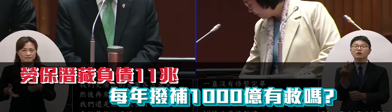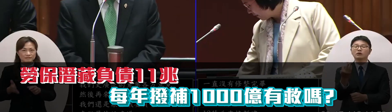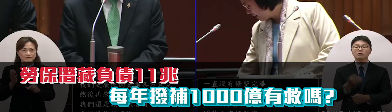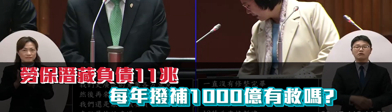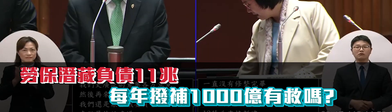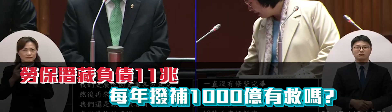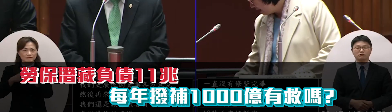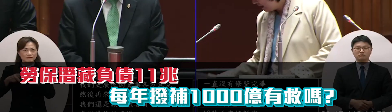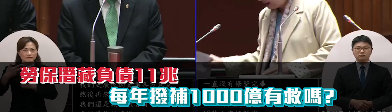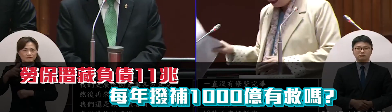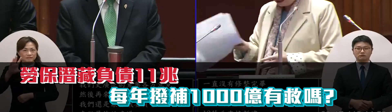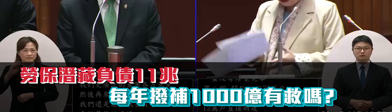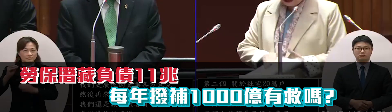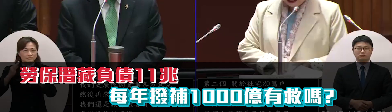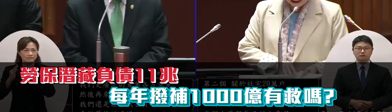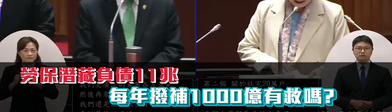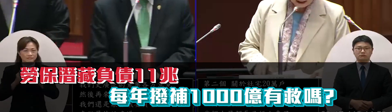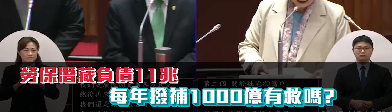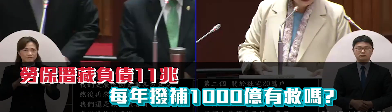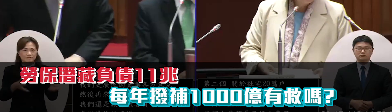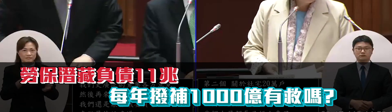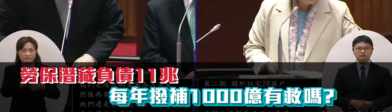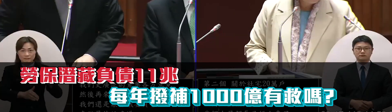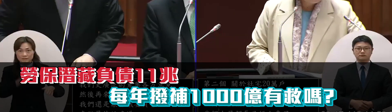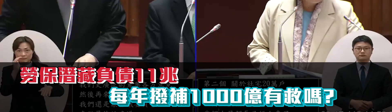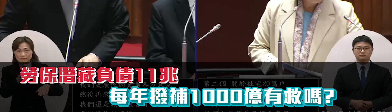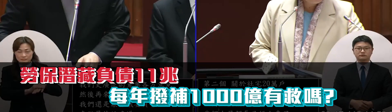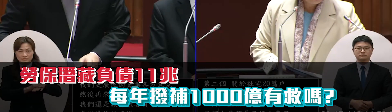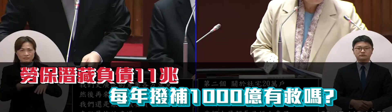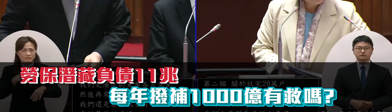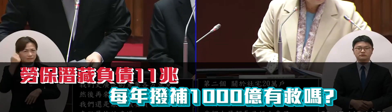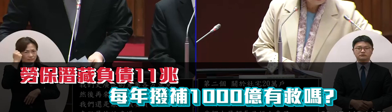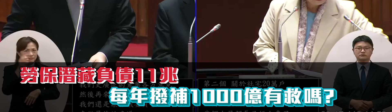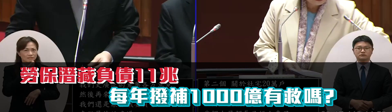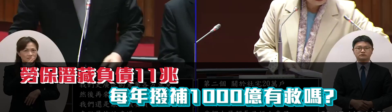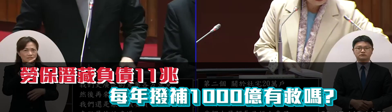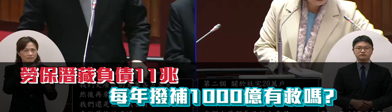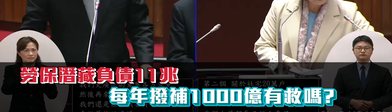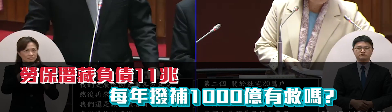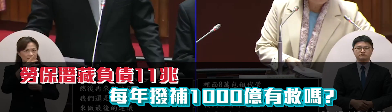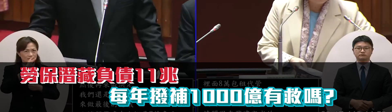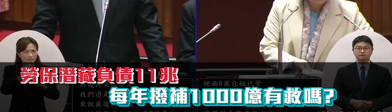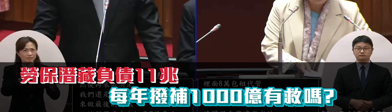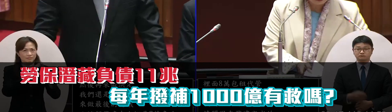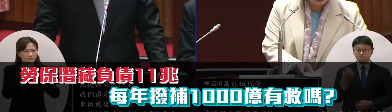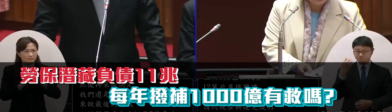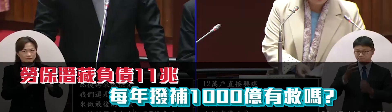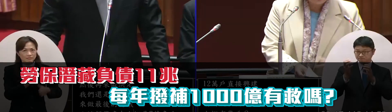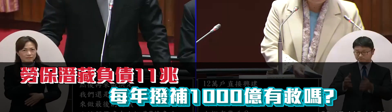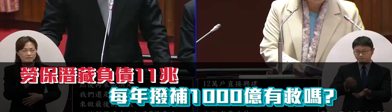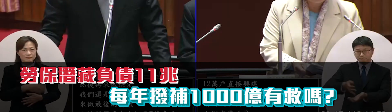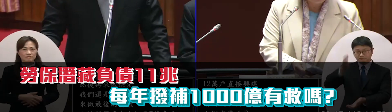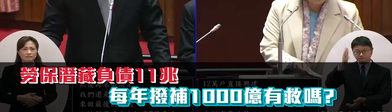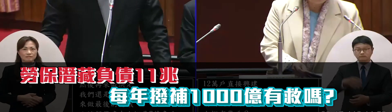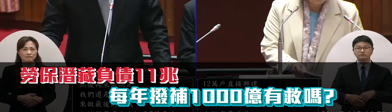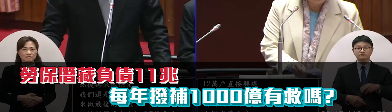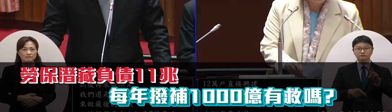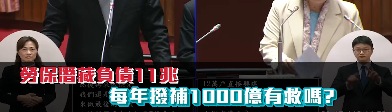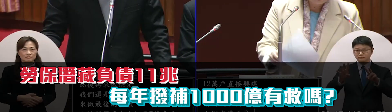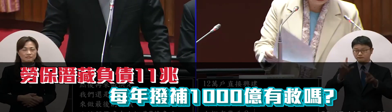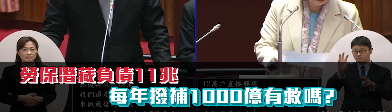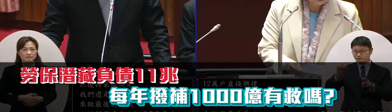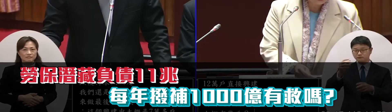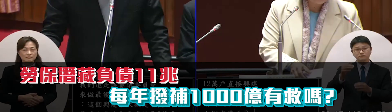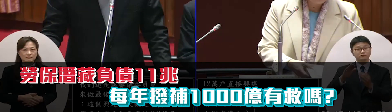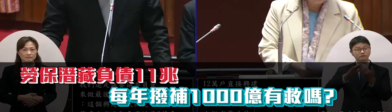大概是7万多户，那新建完成的应该我印象应该是2万多。 新建完成就是2.4万户，所以我